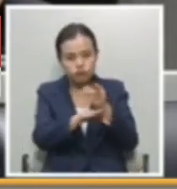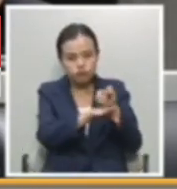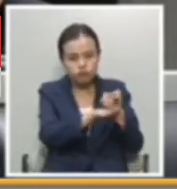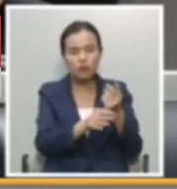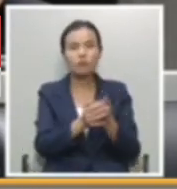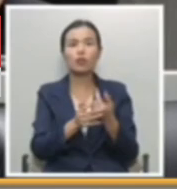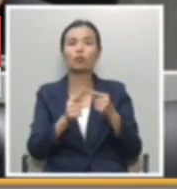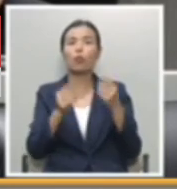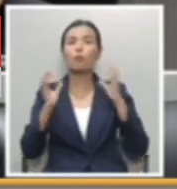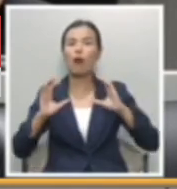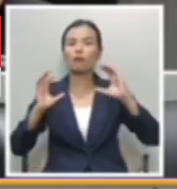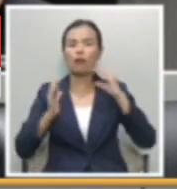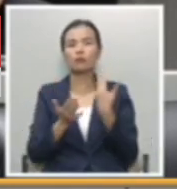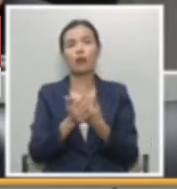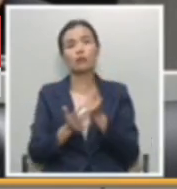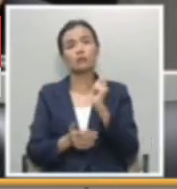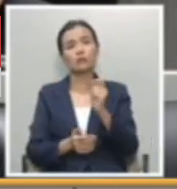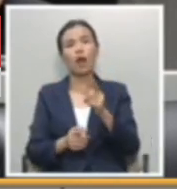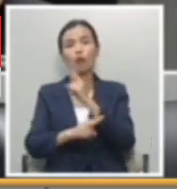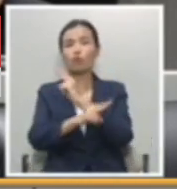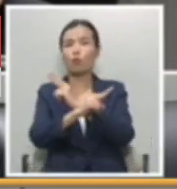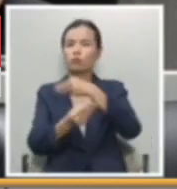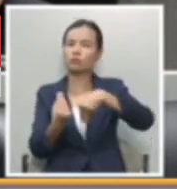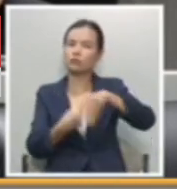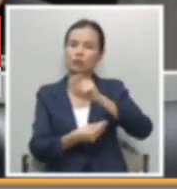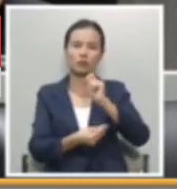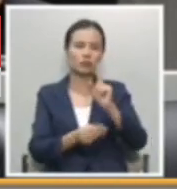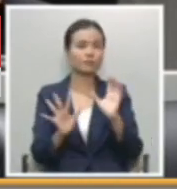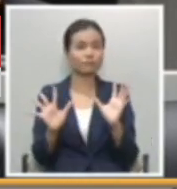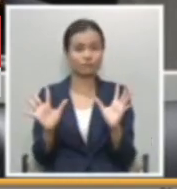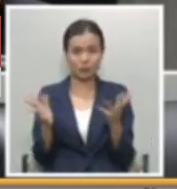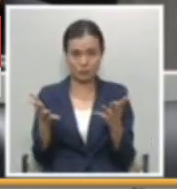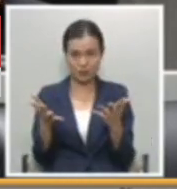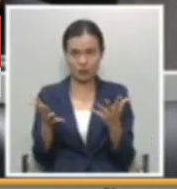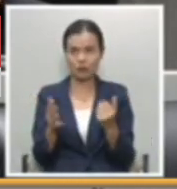ายภาครัฐซึ่งไม่มีตัวคูณทางเศรษฐกิจต่ำที่สุด